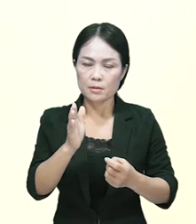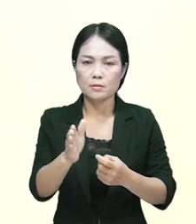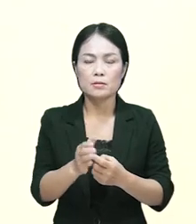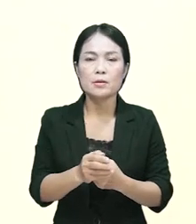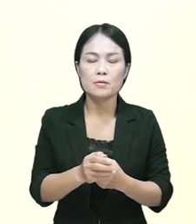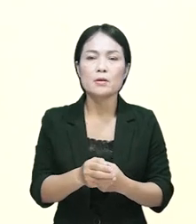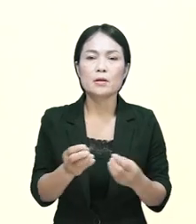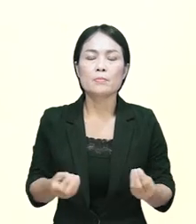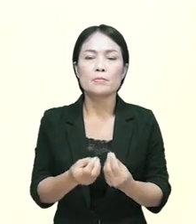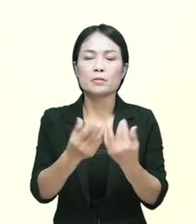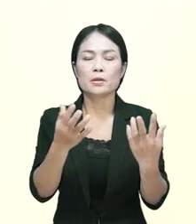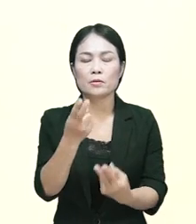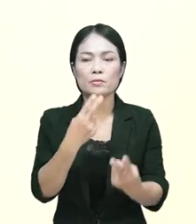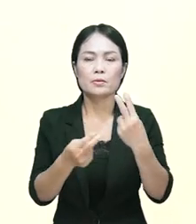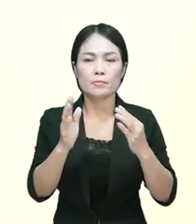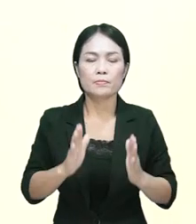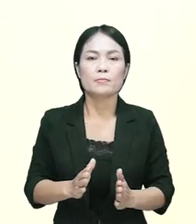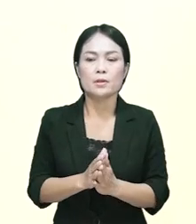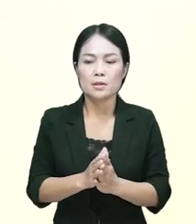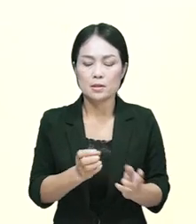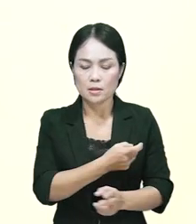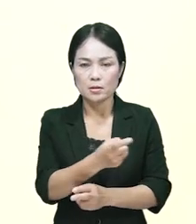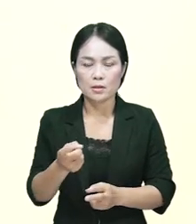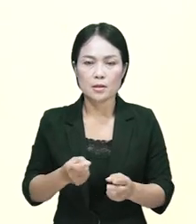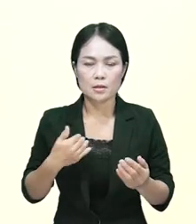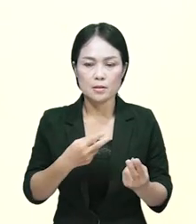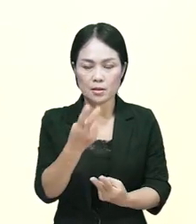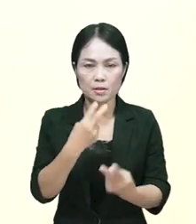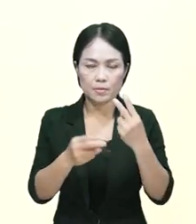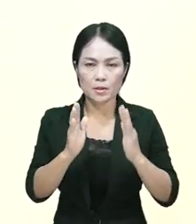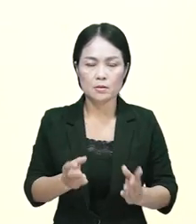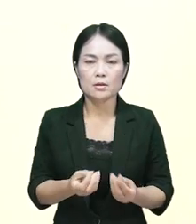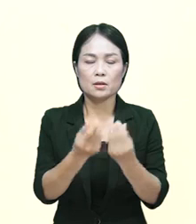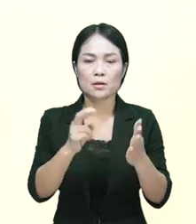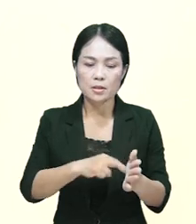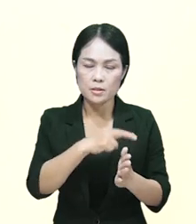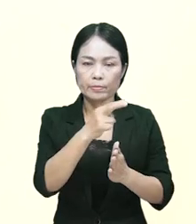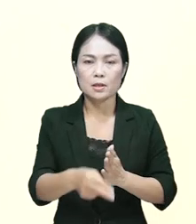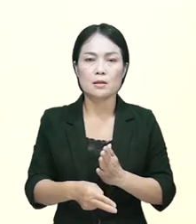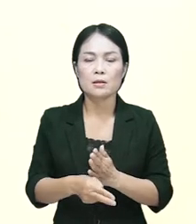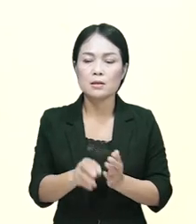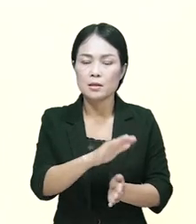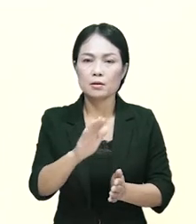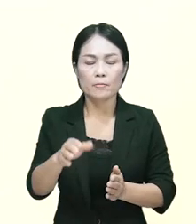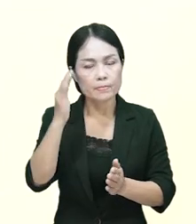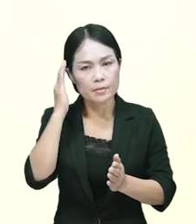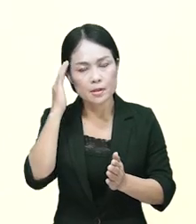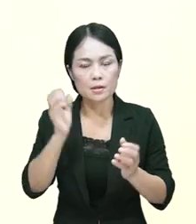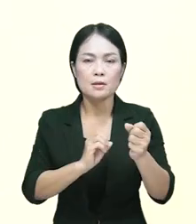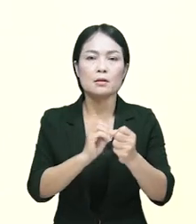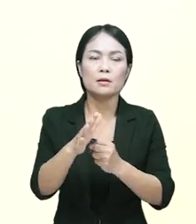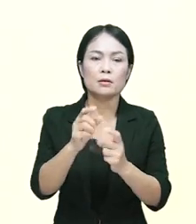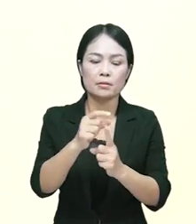ទើបសបោភ្ញៀវមែនទេអញ្ចឹងភោជនីយដ្ឋាននេះមានភ្ញៀវច្រើនគឺជាផលកូនតាំងទាំងអស់គ្នាកូនចាប់ដើម